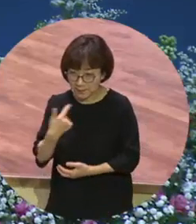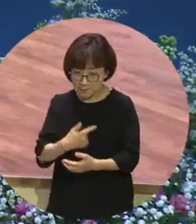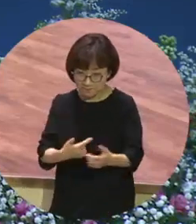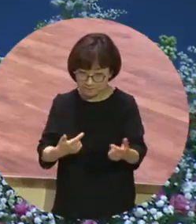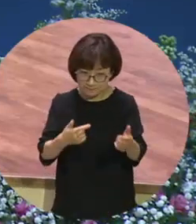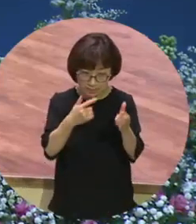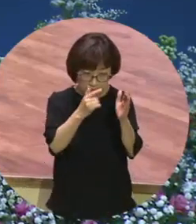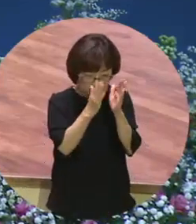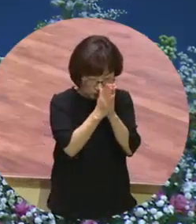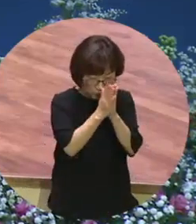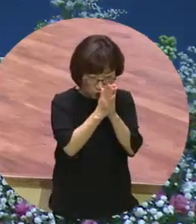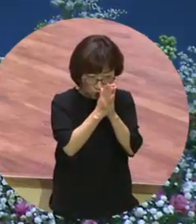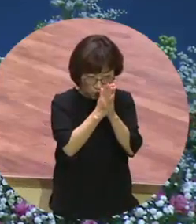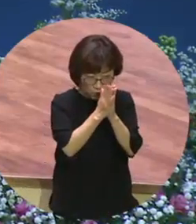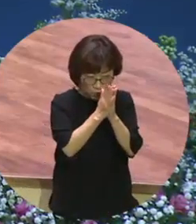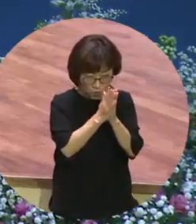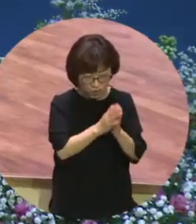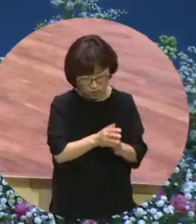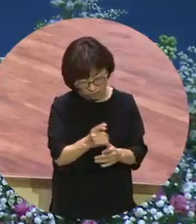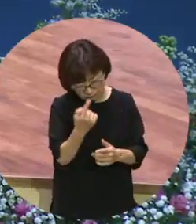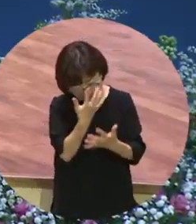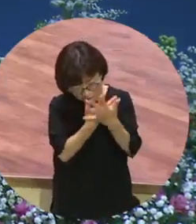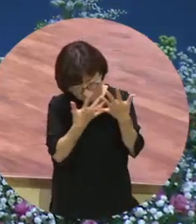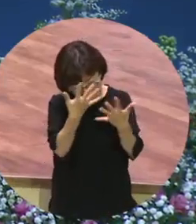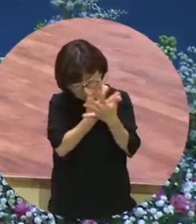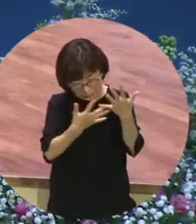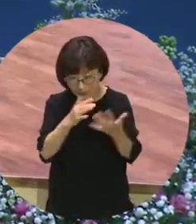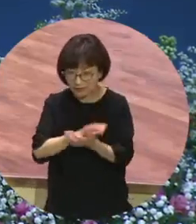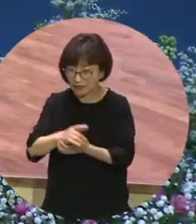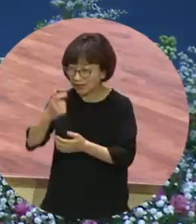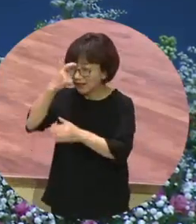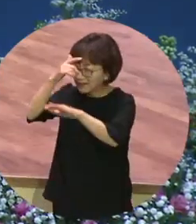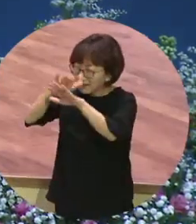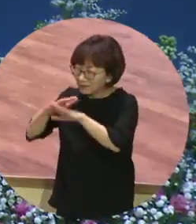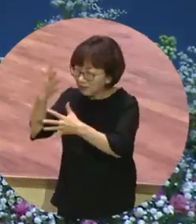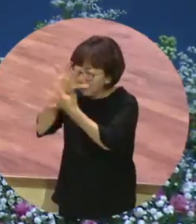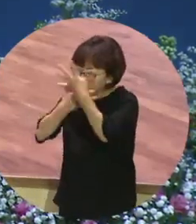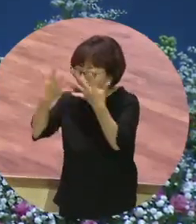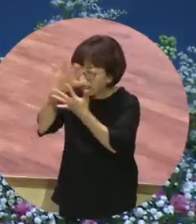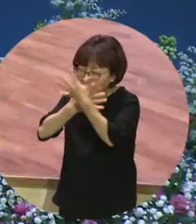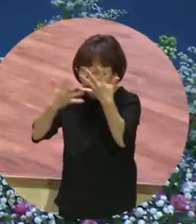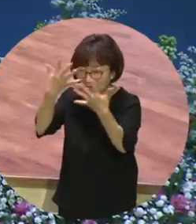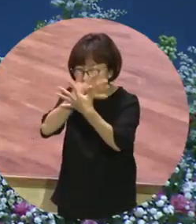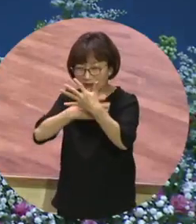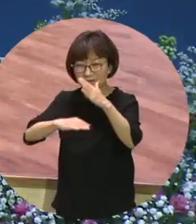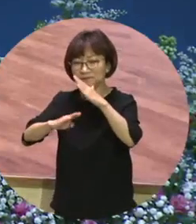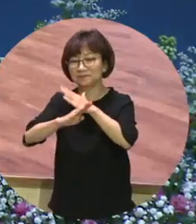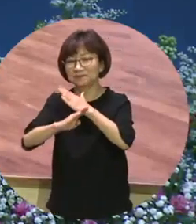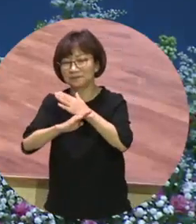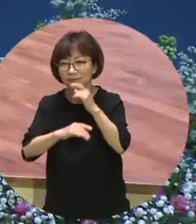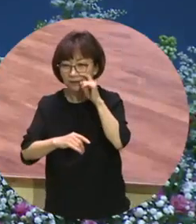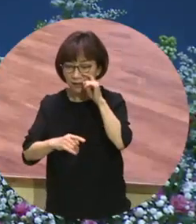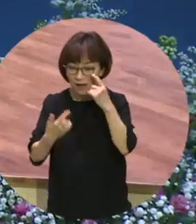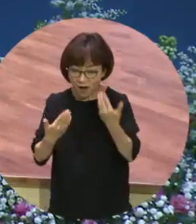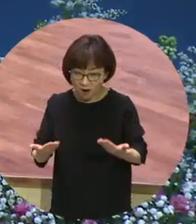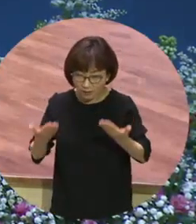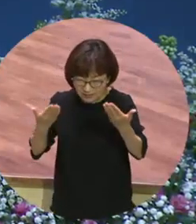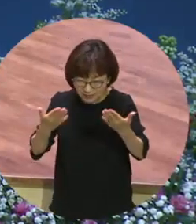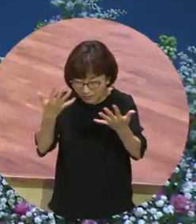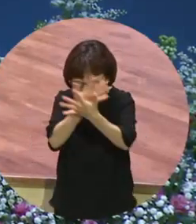기도를 하는지 안 하는지, 예배를 드리는 건지 안 드리는 건지, 헌신을 하는 건지 안 하는